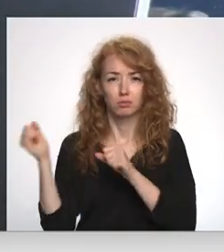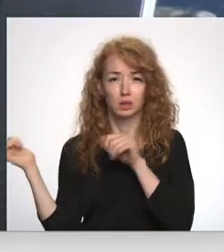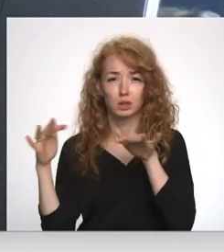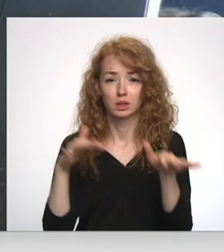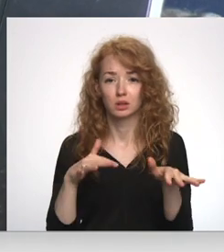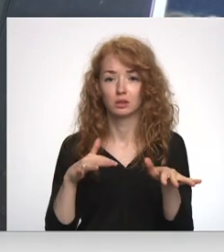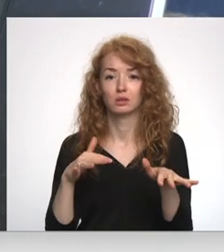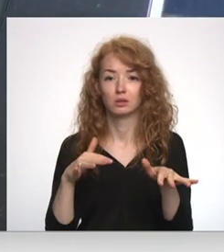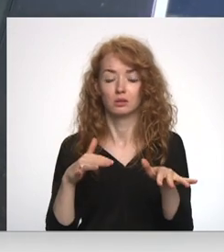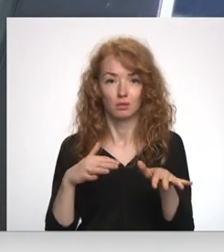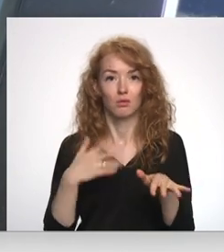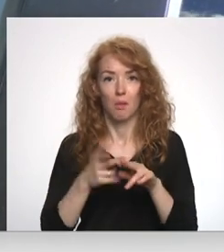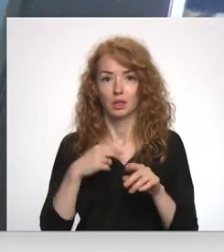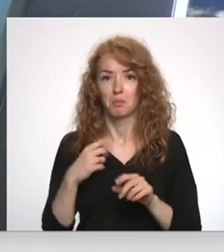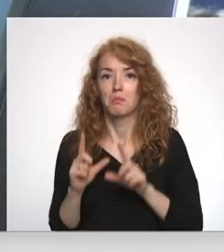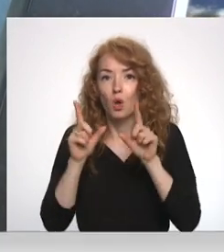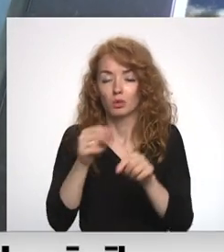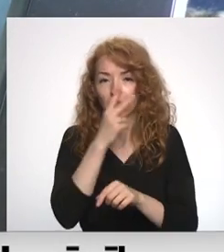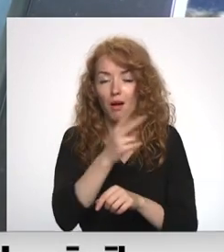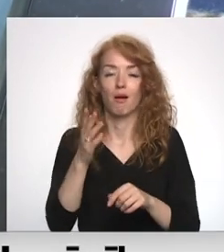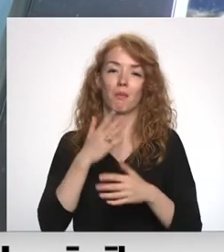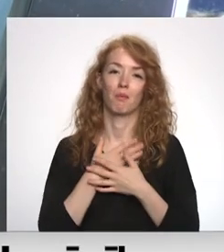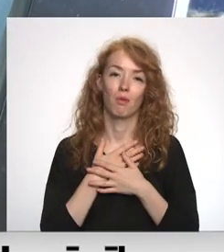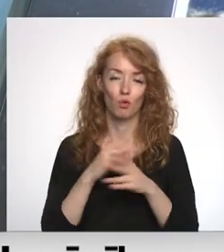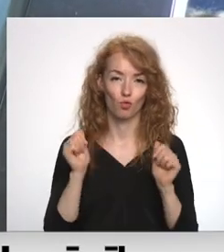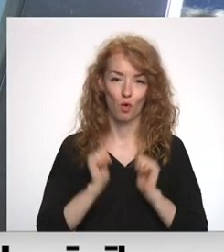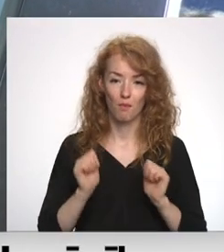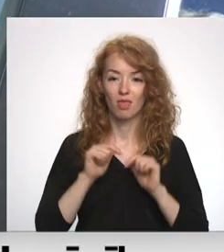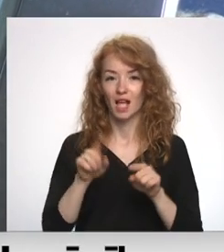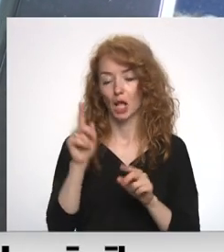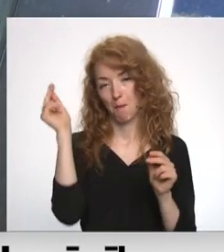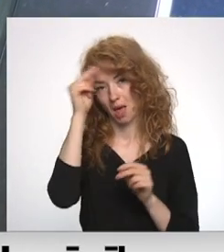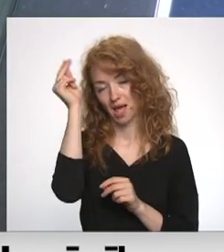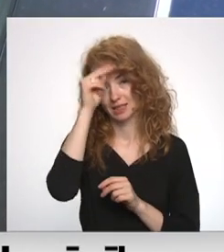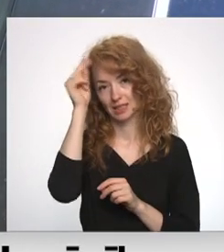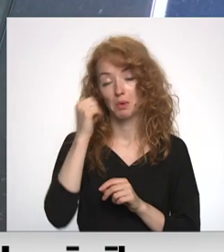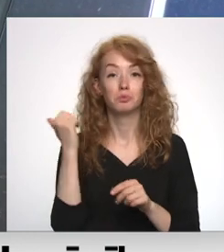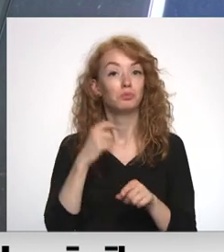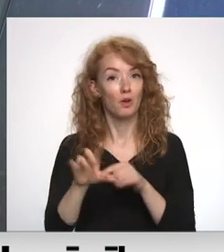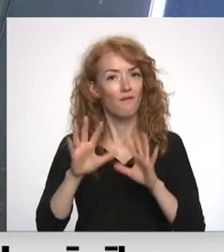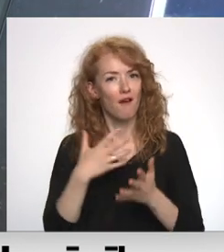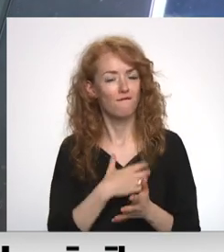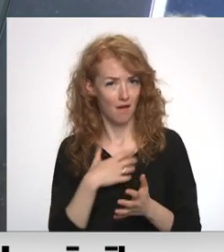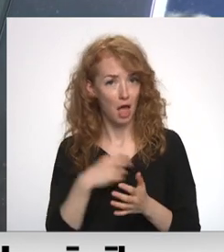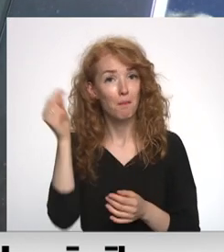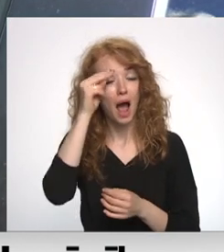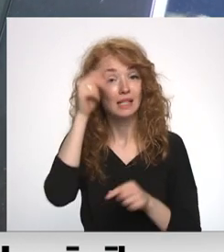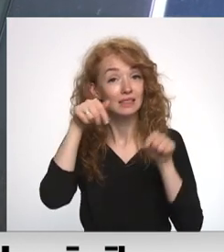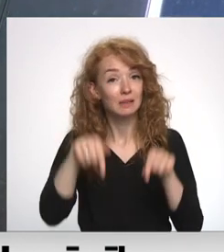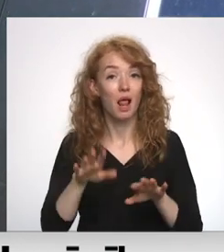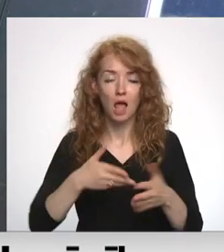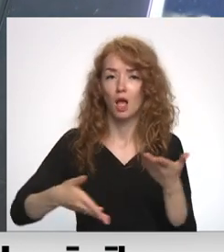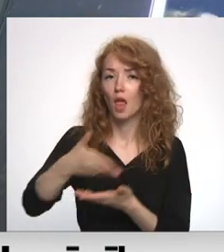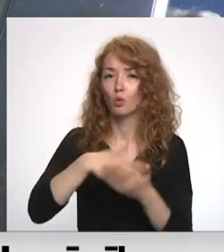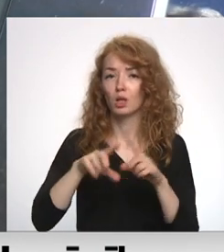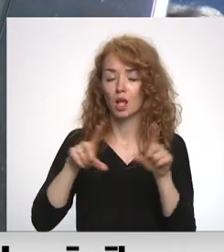un jābrauc, jāpaskatās, bet, nu, paldies Dievam, ir mācības. Bet jūs prāt, vajag mācības, lai dienas sastrādājās?